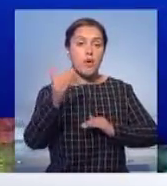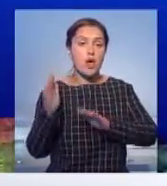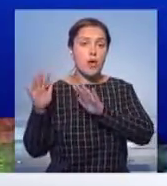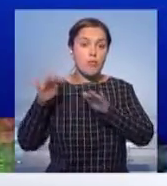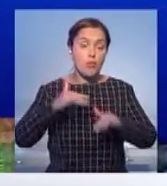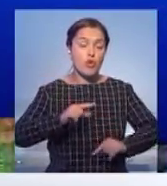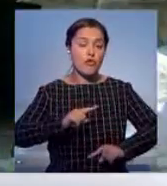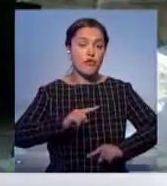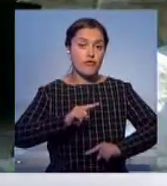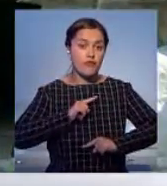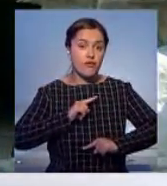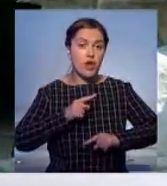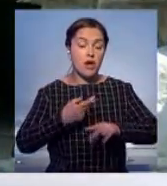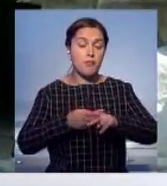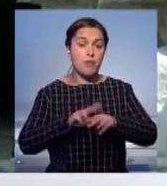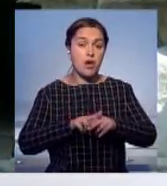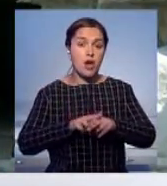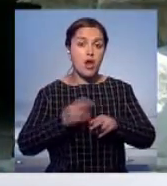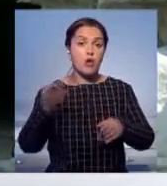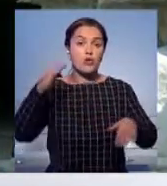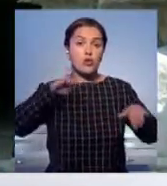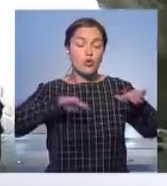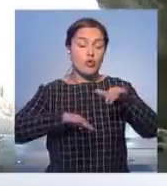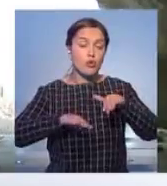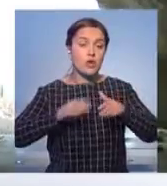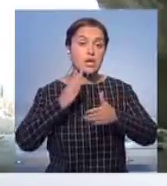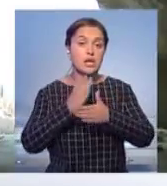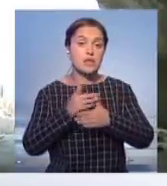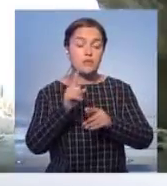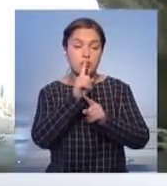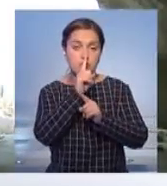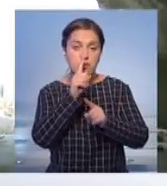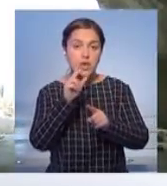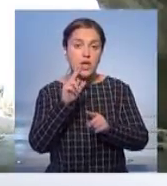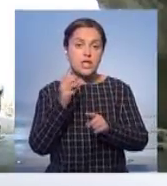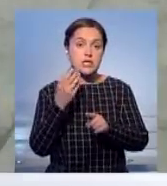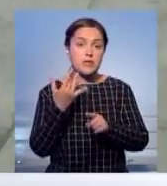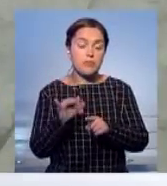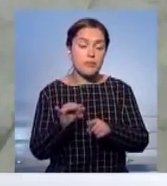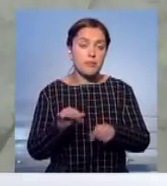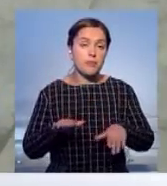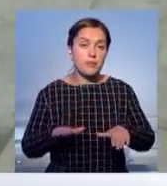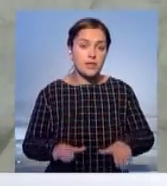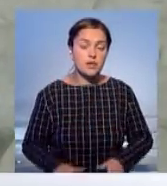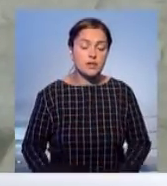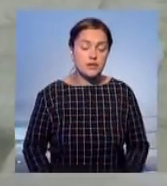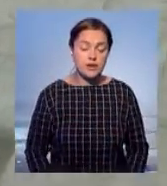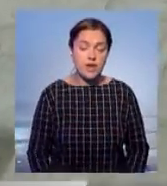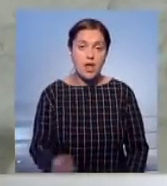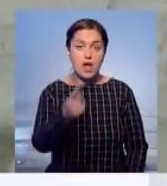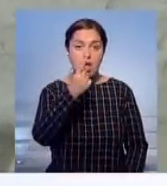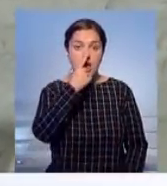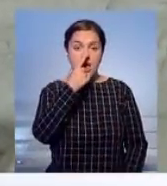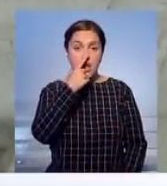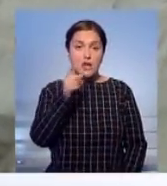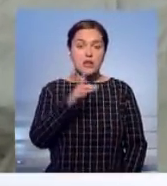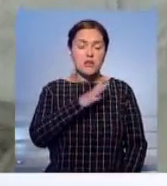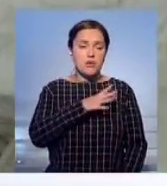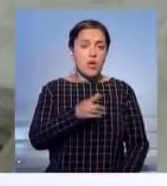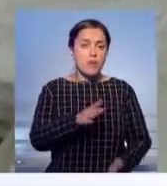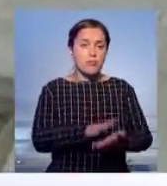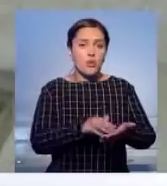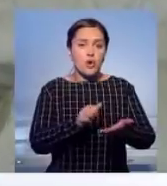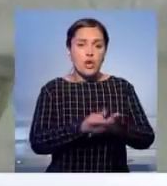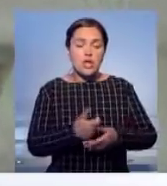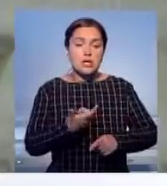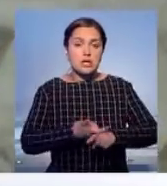пути станет вот эта пещера. Именно она и будет одной из изюминок Каспийской ривьеры. Совсем недавно эта пещера была в плачевном состоянии.